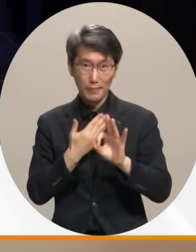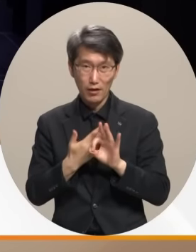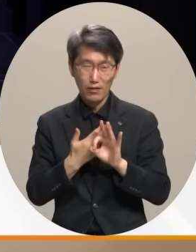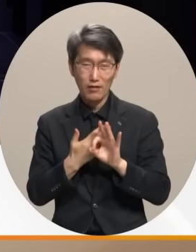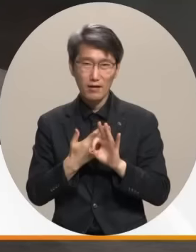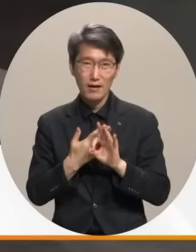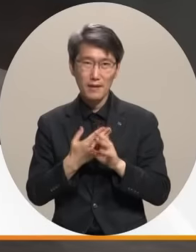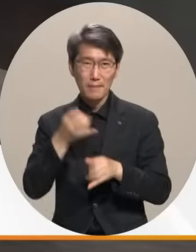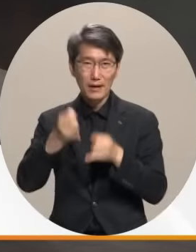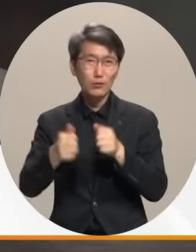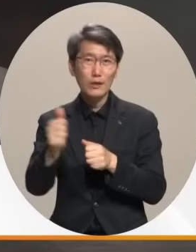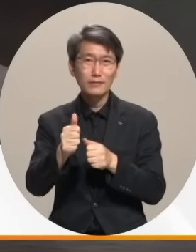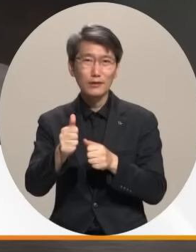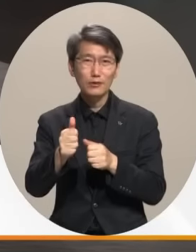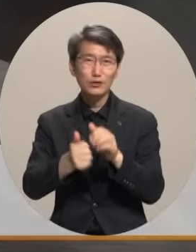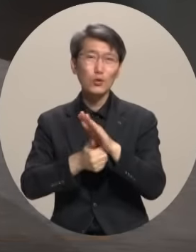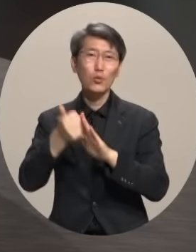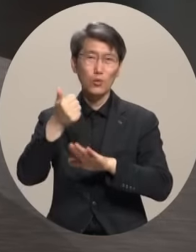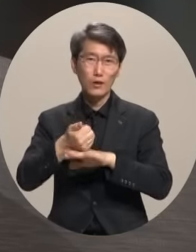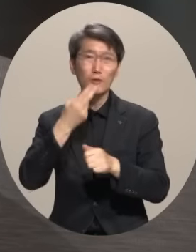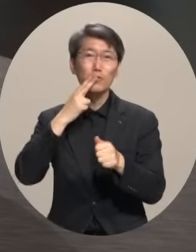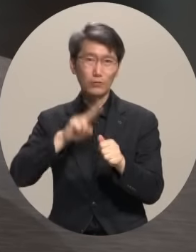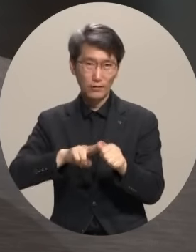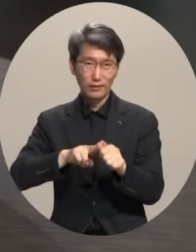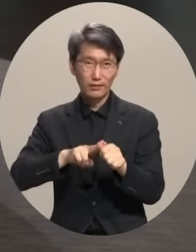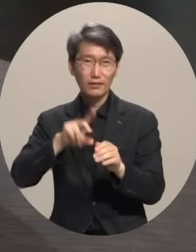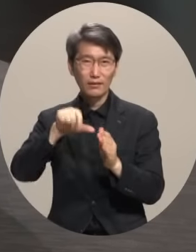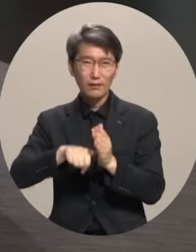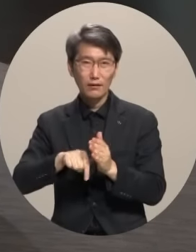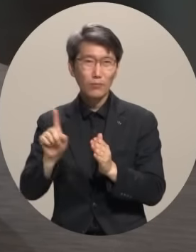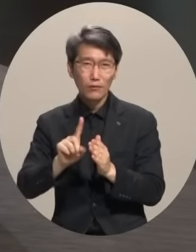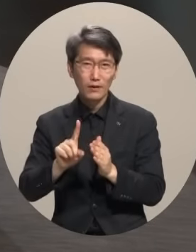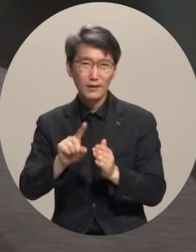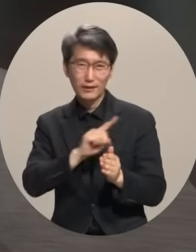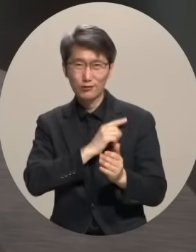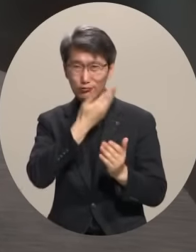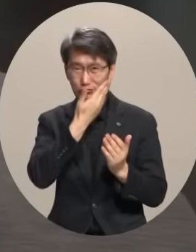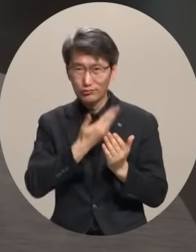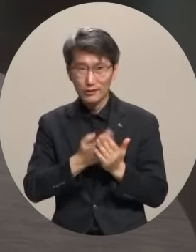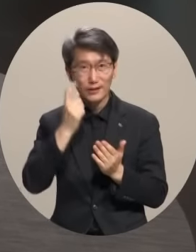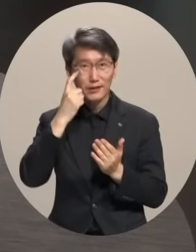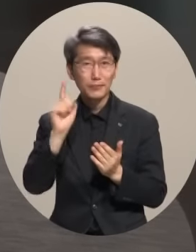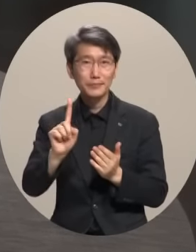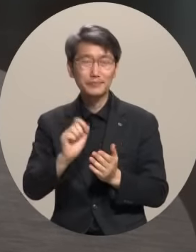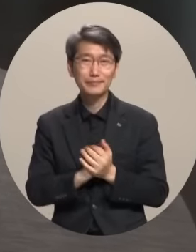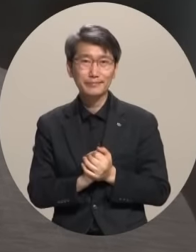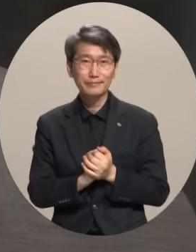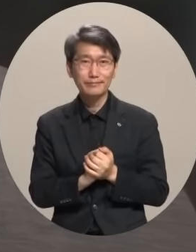발레리노로 어떤 성공과 도전에 있어서 어떤 점이 가장 중요하다고